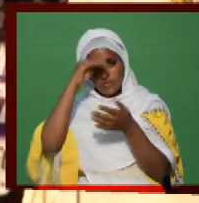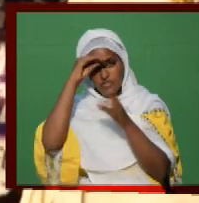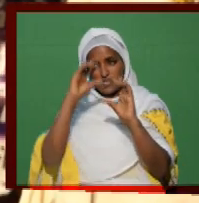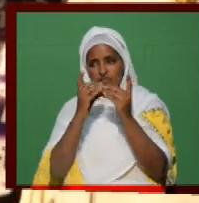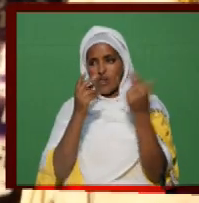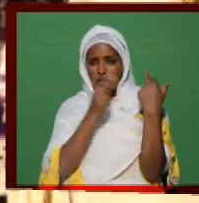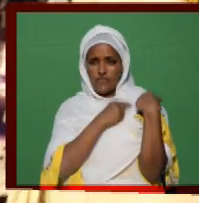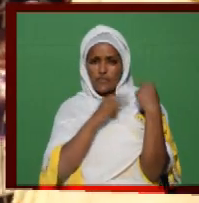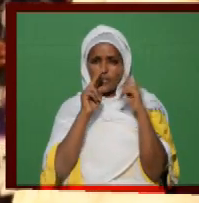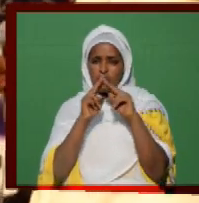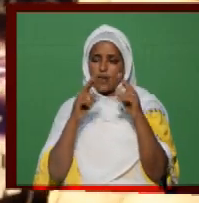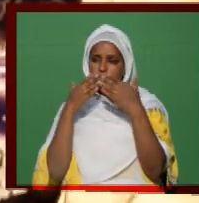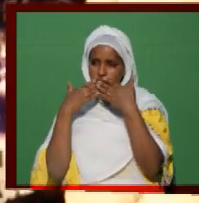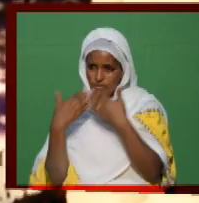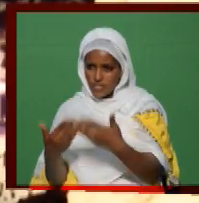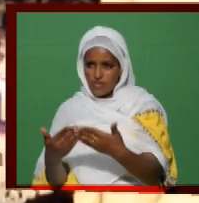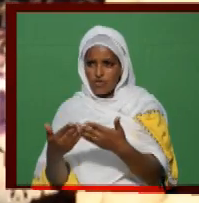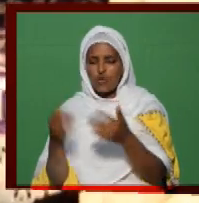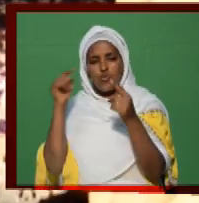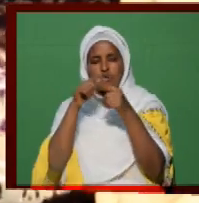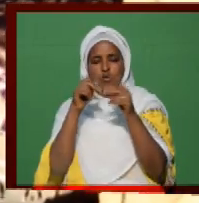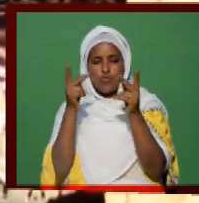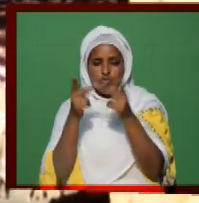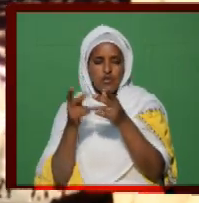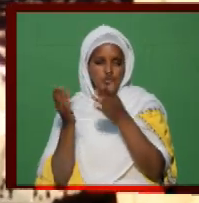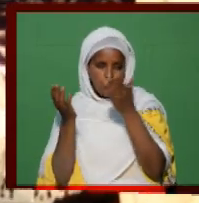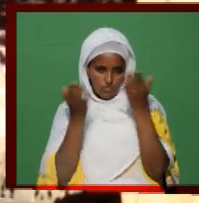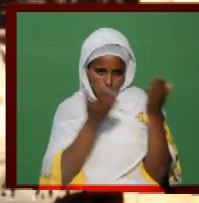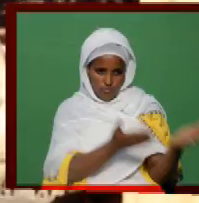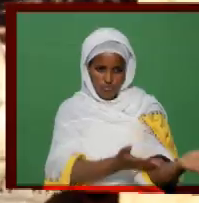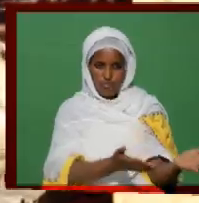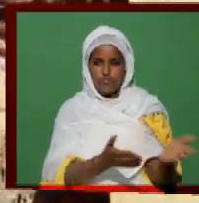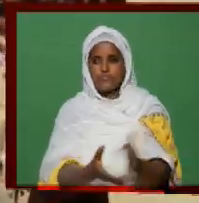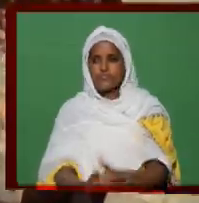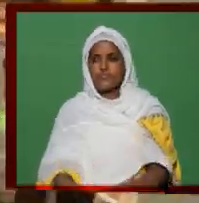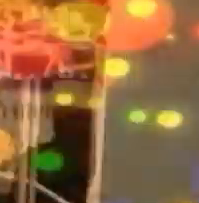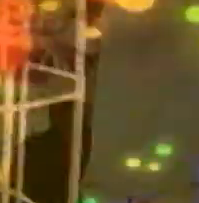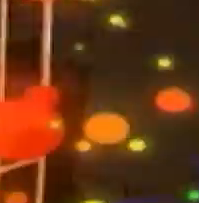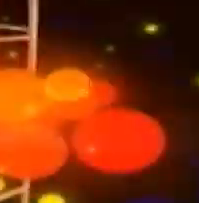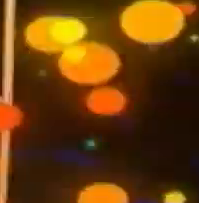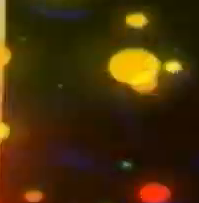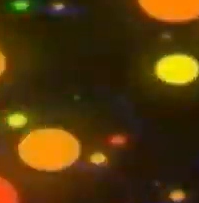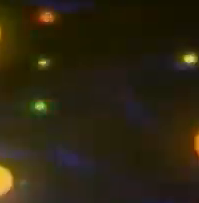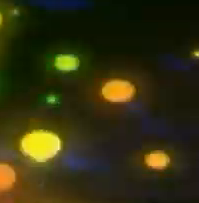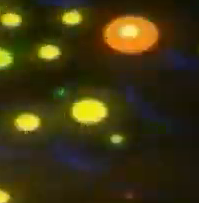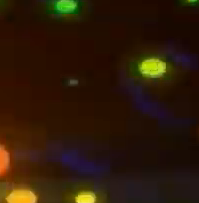ጎጃም ሀገረ ስብከት ትምህርት ክፍል ኃላፊን እጅግ አድርገን እናመሰግናለን። ወደ ቦታቸው እንሸኛቸዋለን።